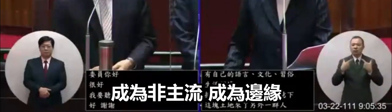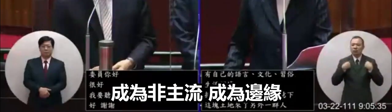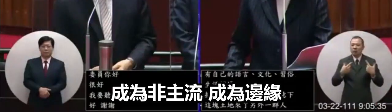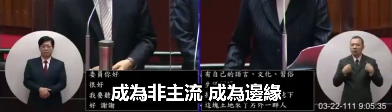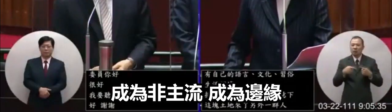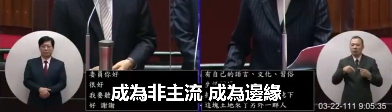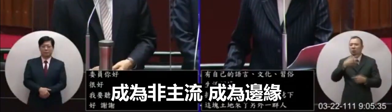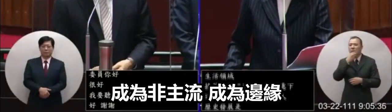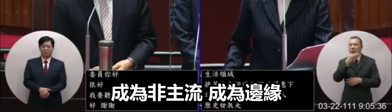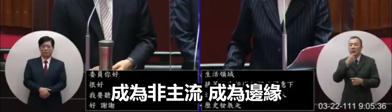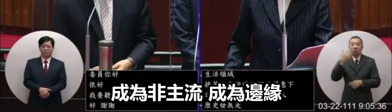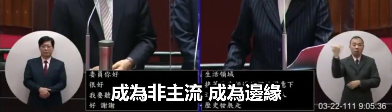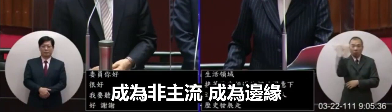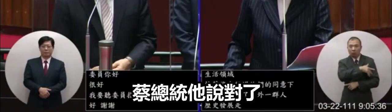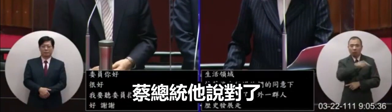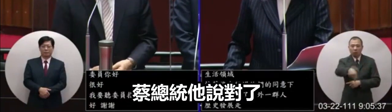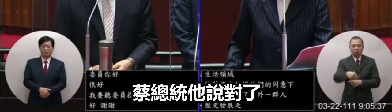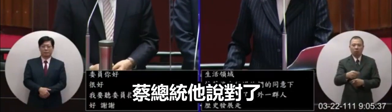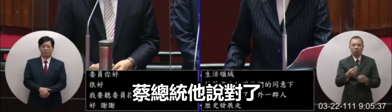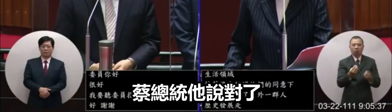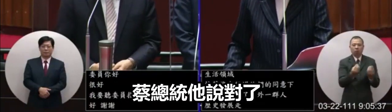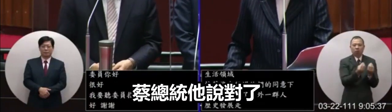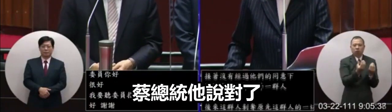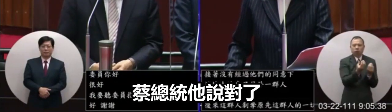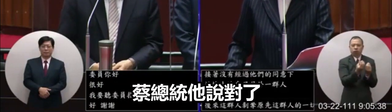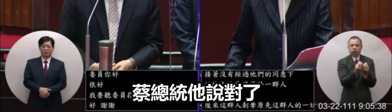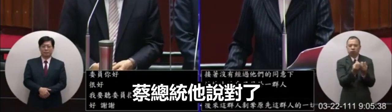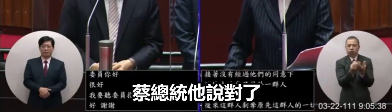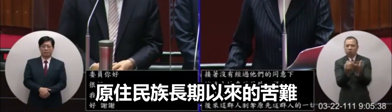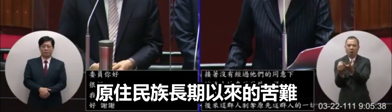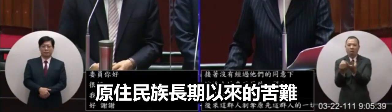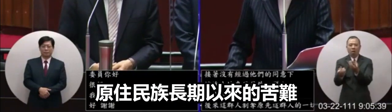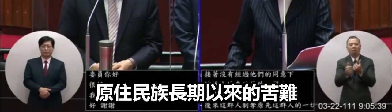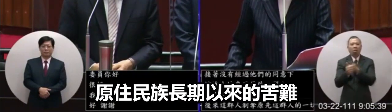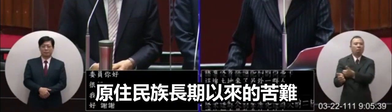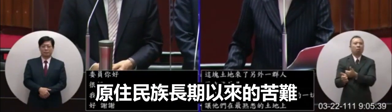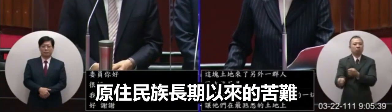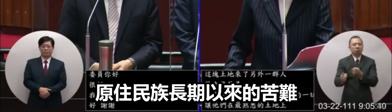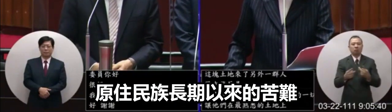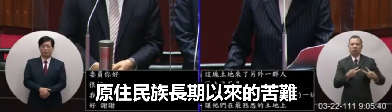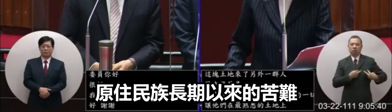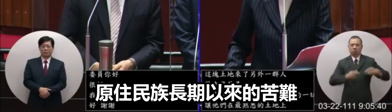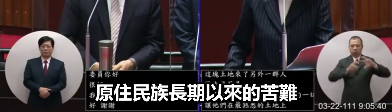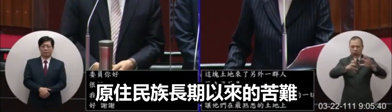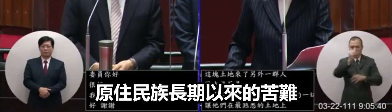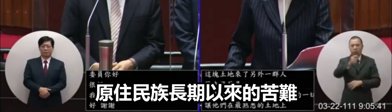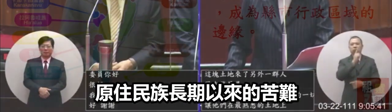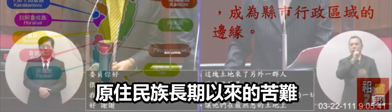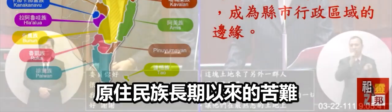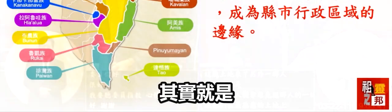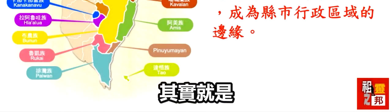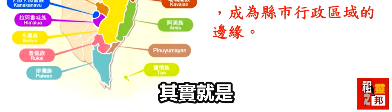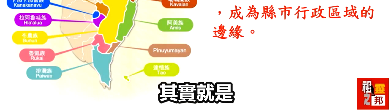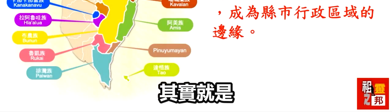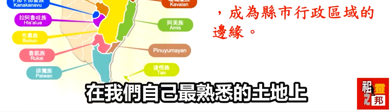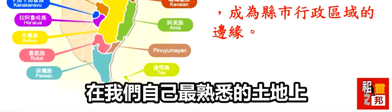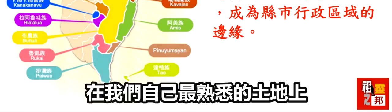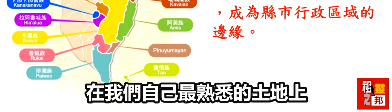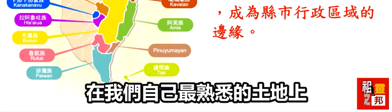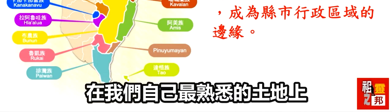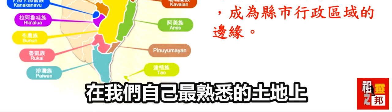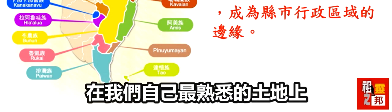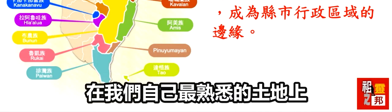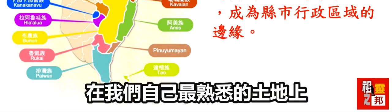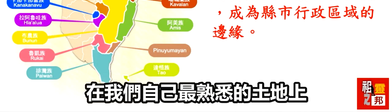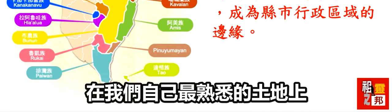流，成为边缘。蔡总统他说对了，原住民族长期以来的苦难，其实就是在